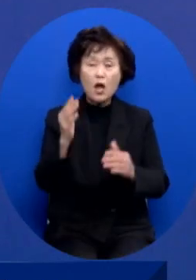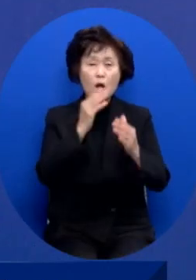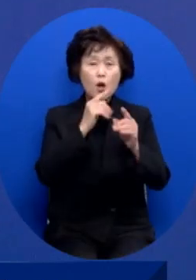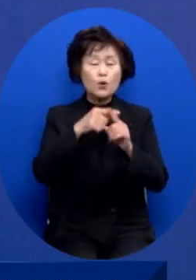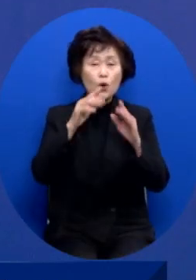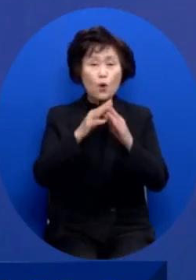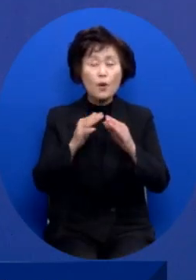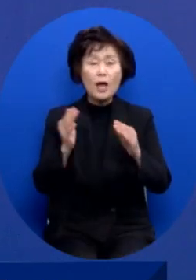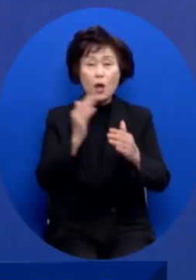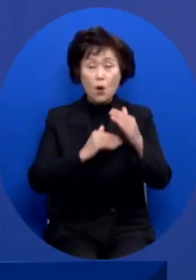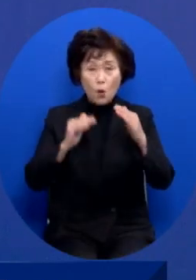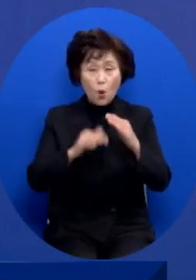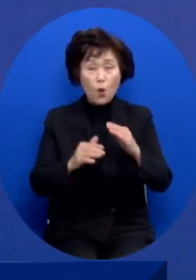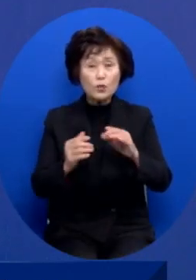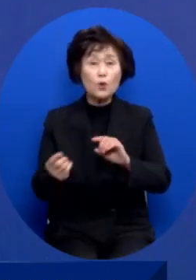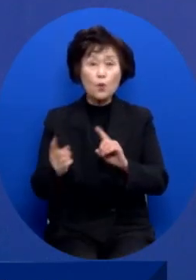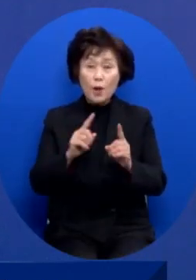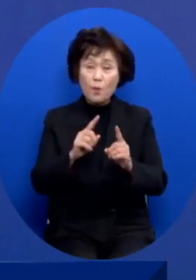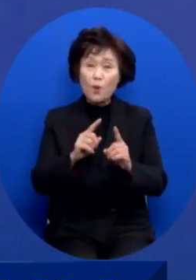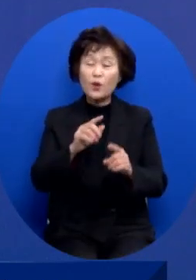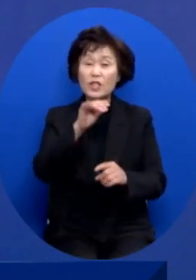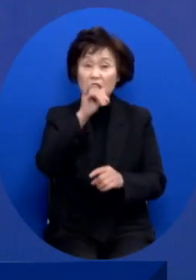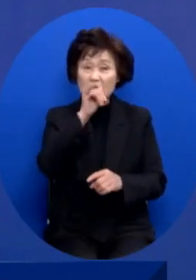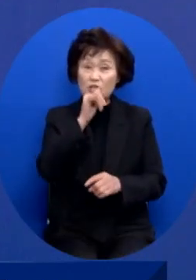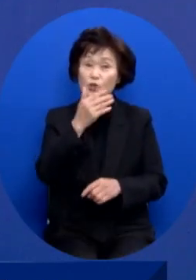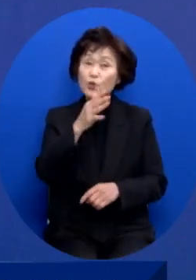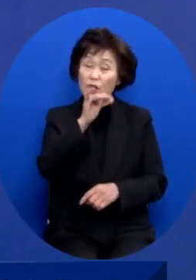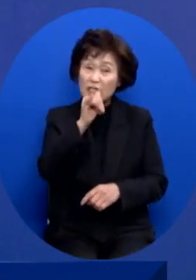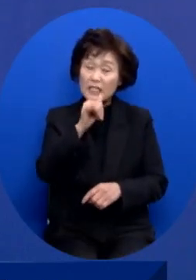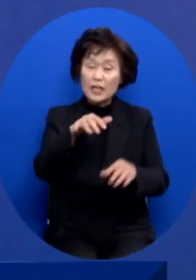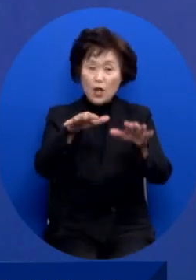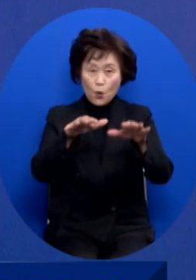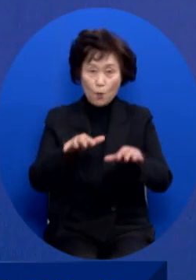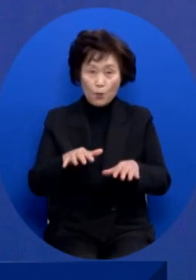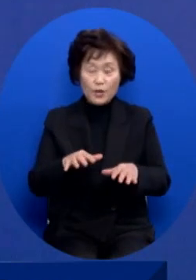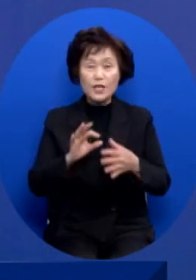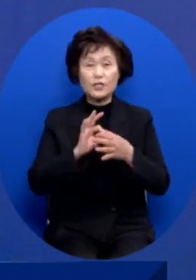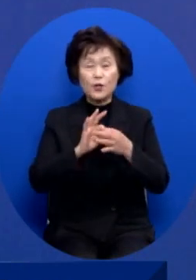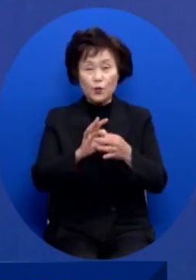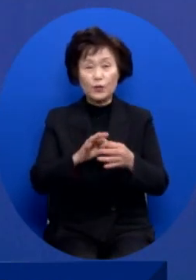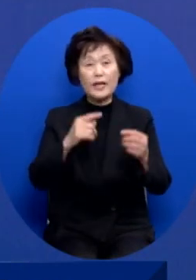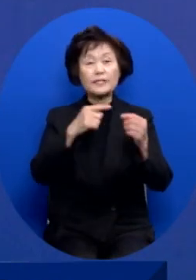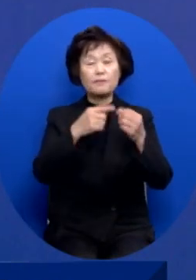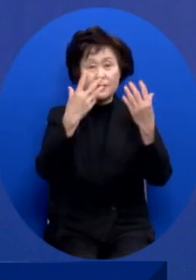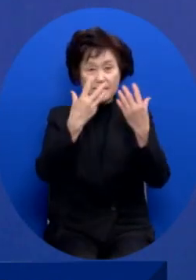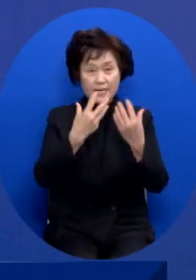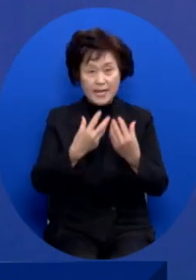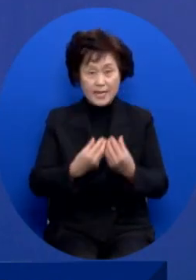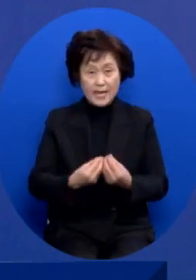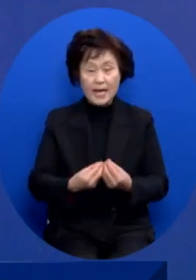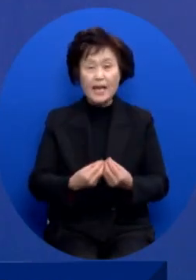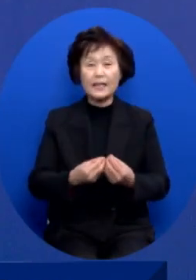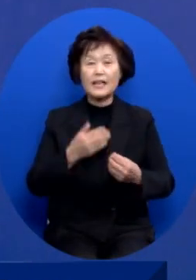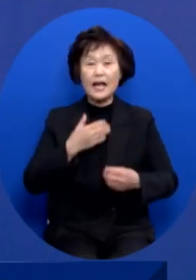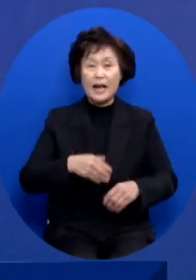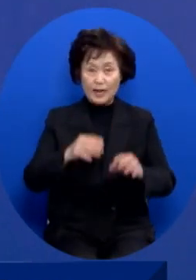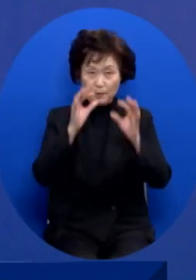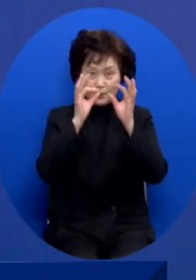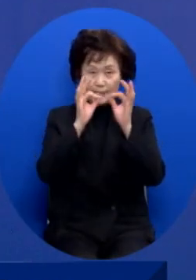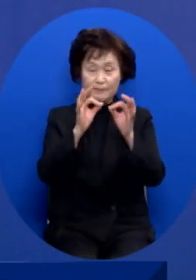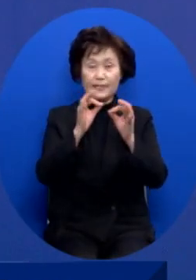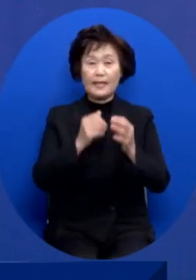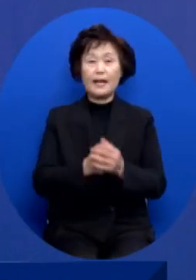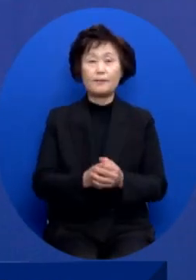수 있을지 도시 공동체 연구소가 개최한 컨퍼런스에서 첫 번째 사례로 성남시의 연합 공동체를 세운